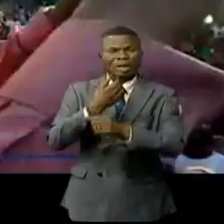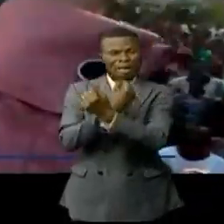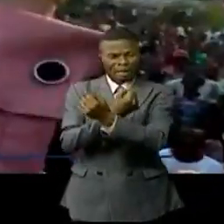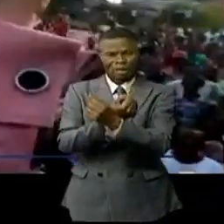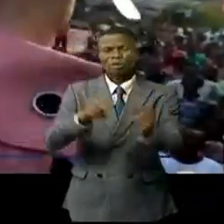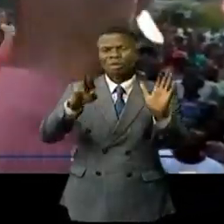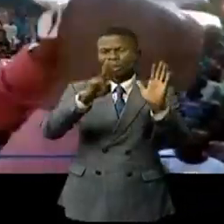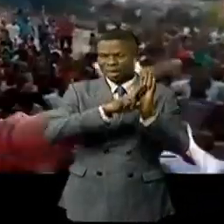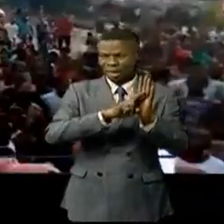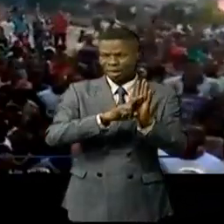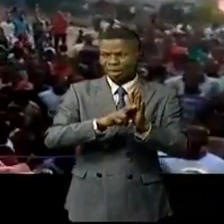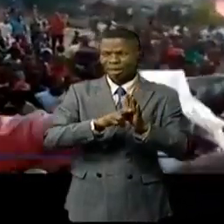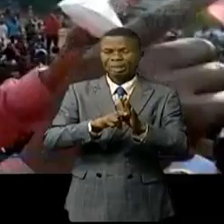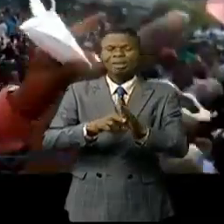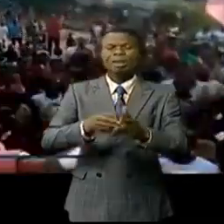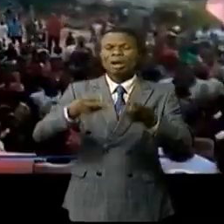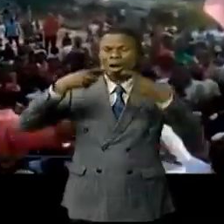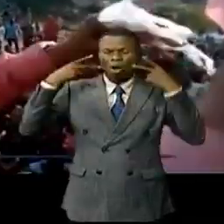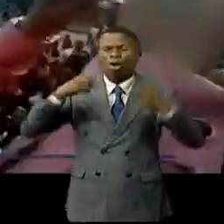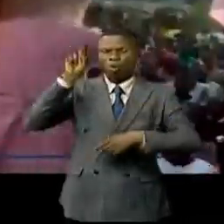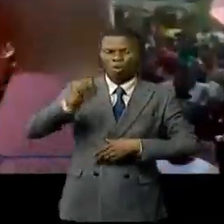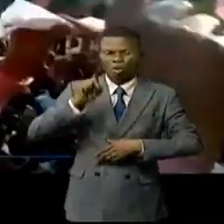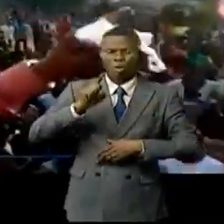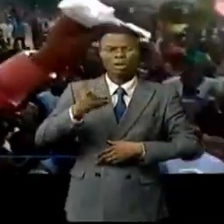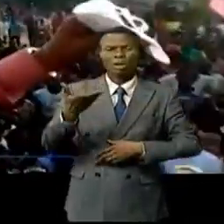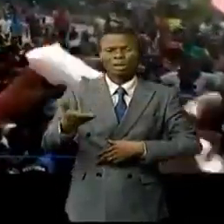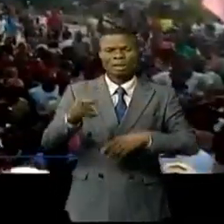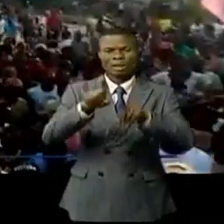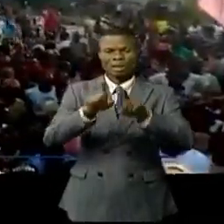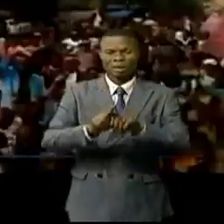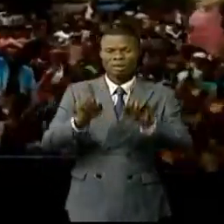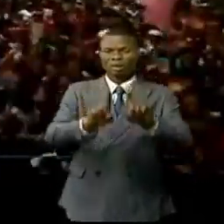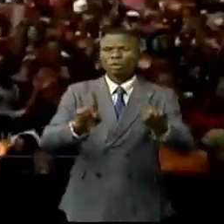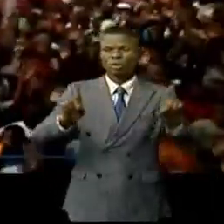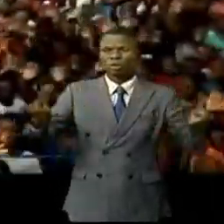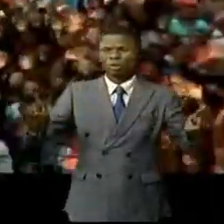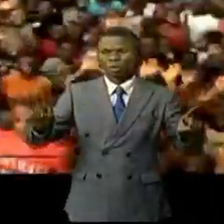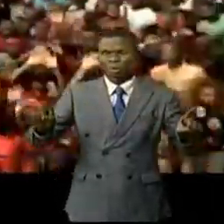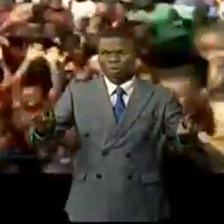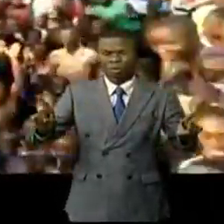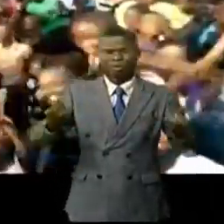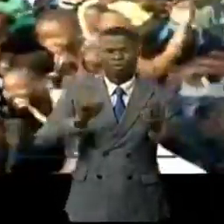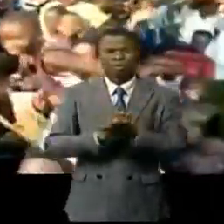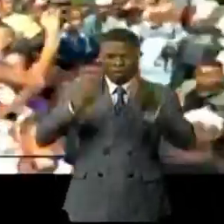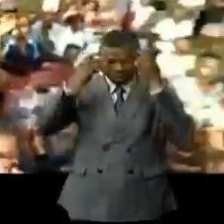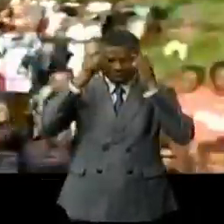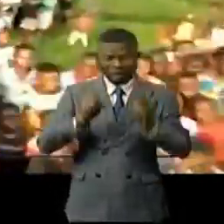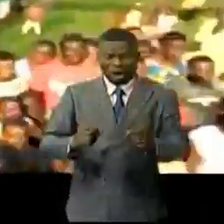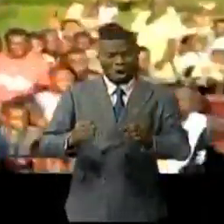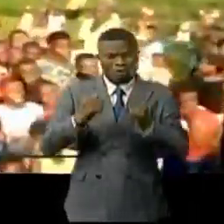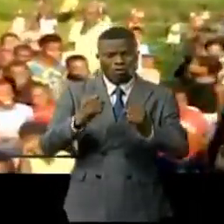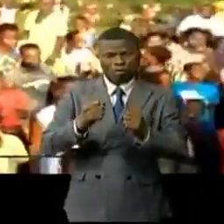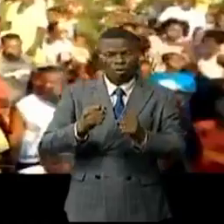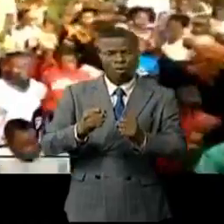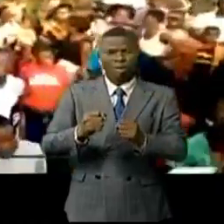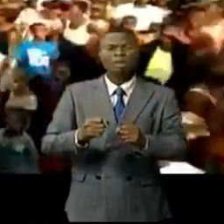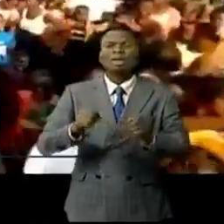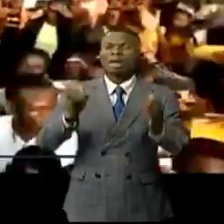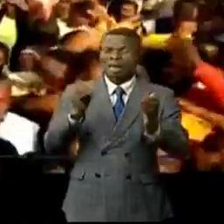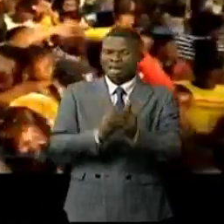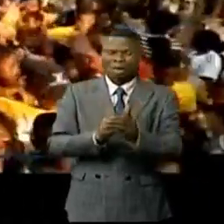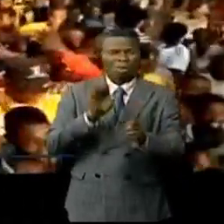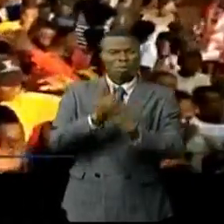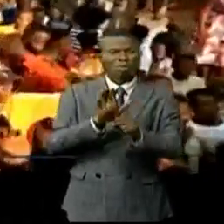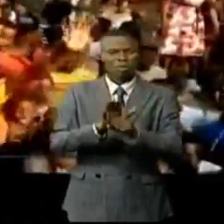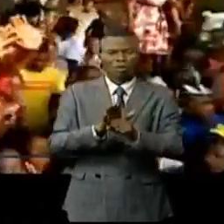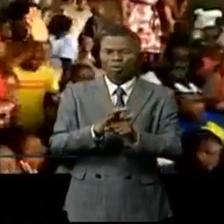gestes barrières, le port obligatoire des masques et la distanciation sociale. Une mesure efficace mais encore